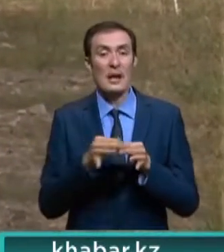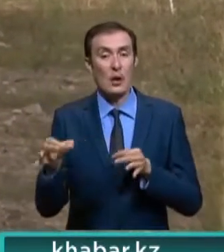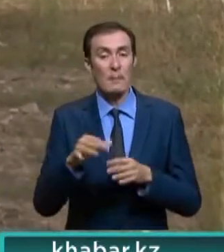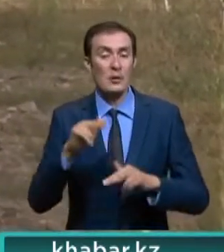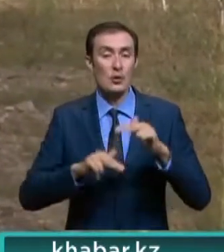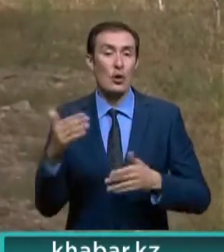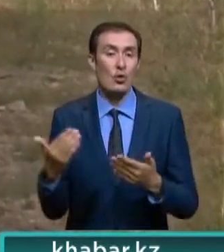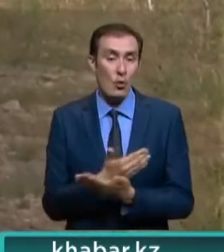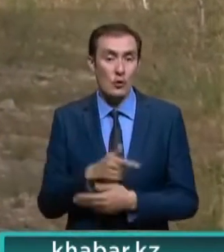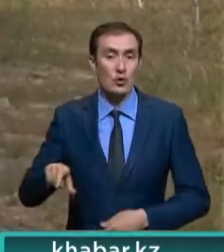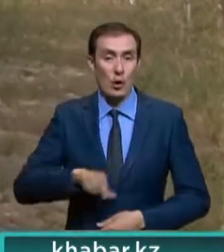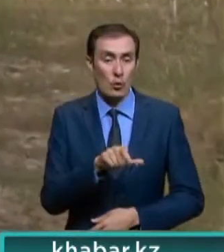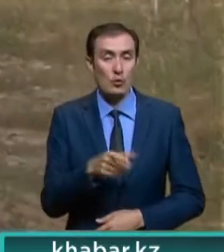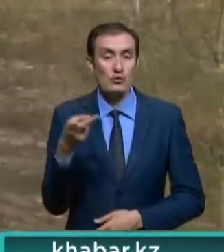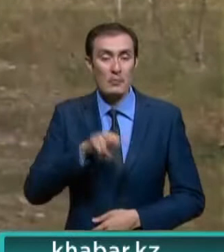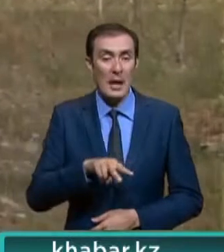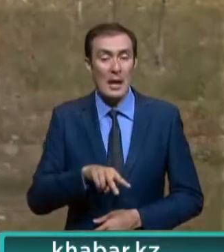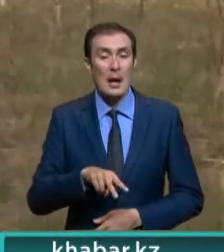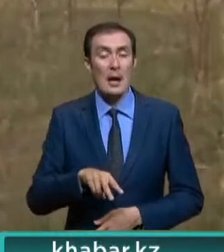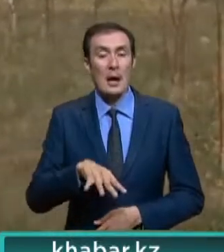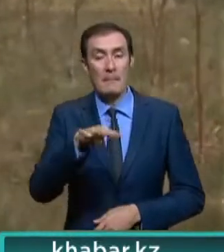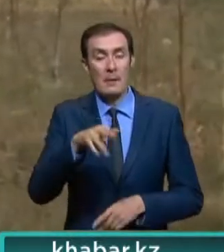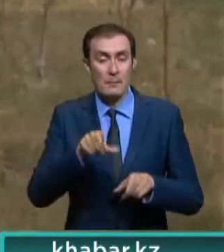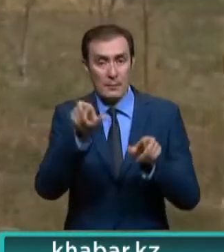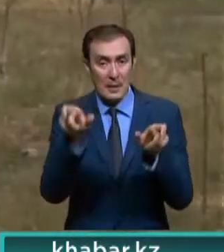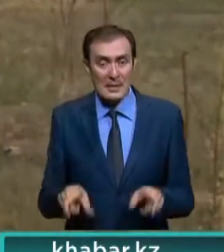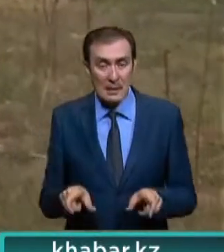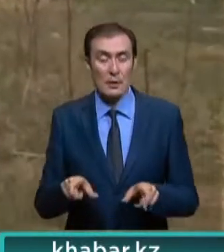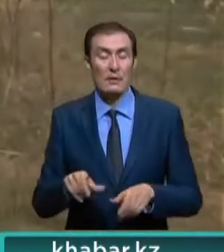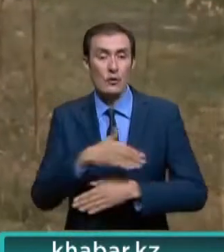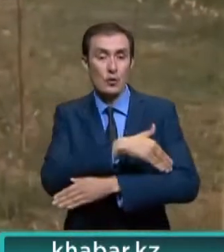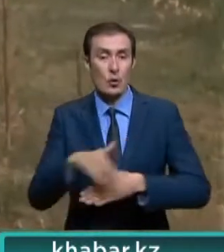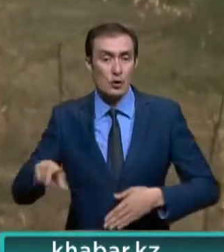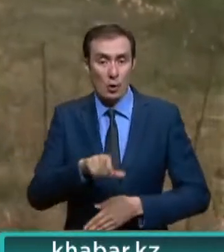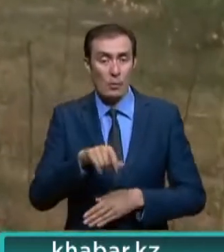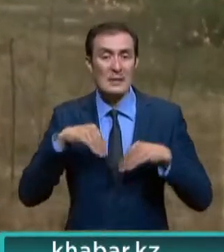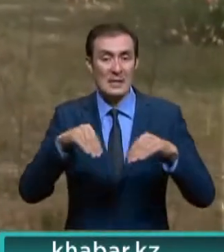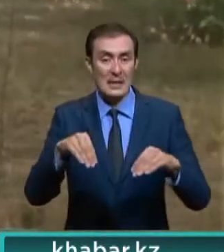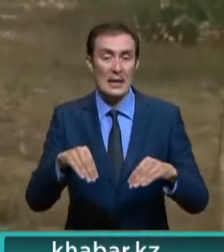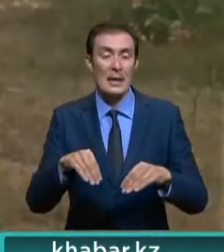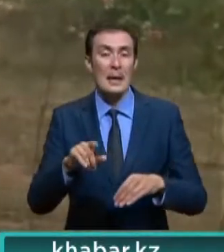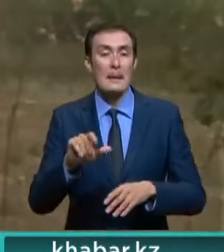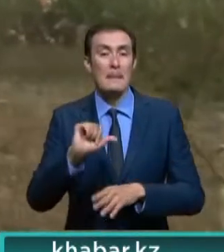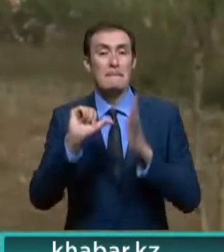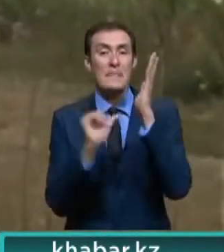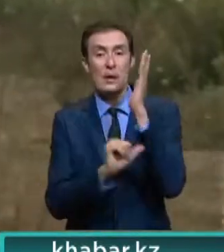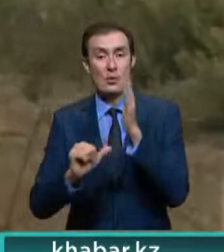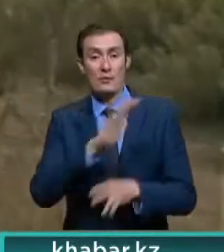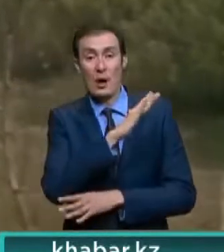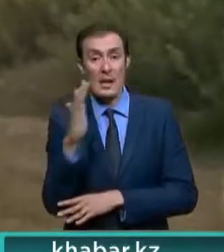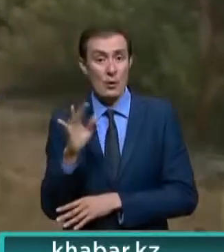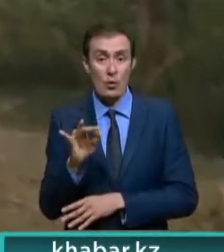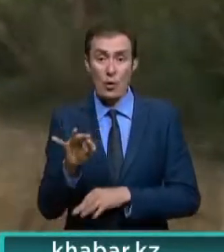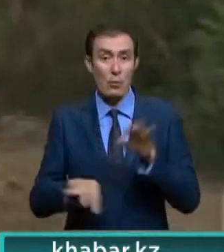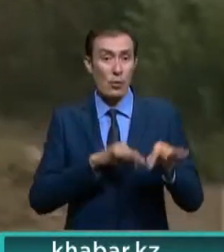построили новую автодорогу с двумя полосами и тротуарами. Вдоль обочины высадили березовую аллею. Но